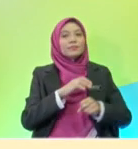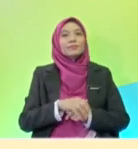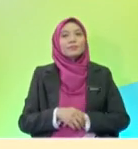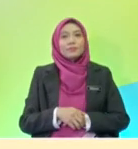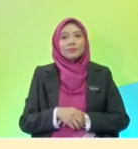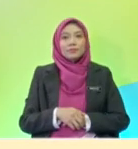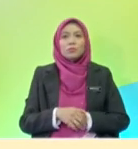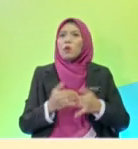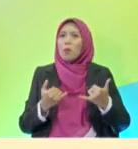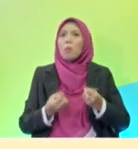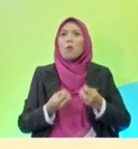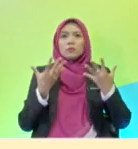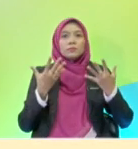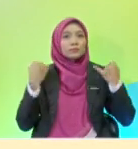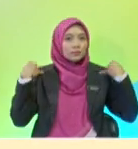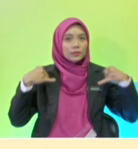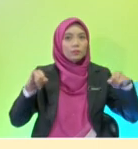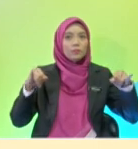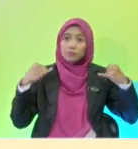betul banyak saudara oke